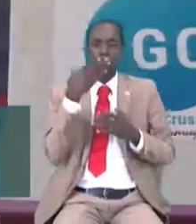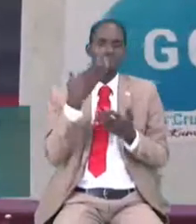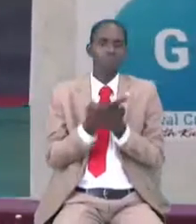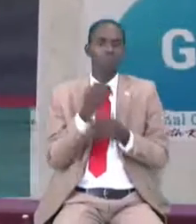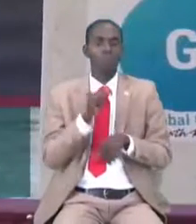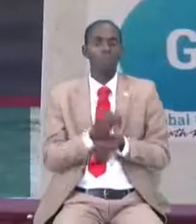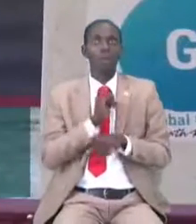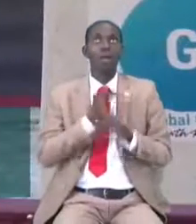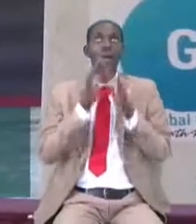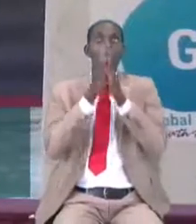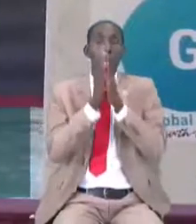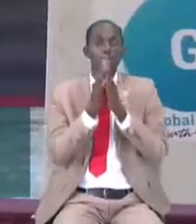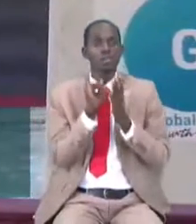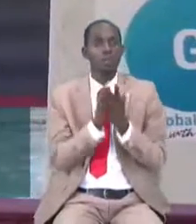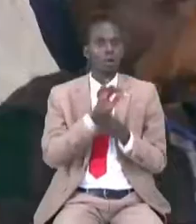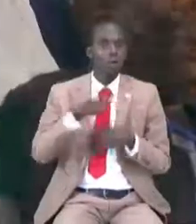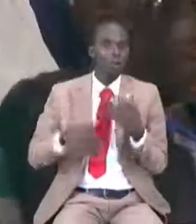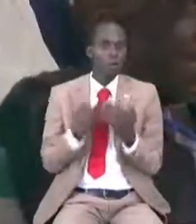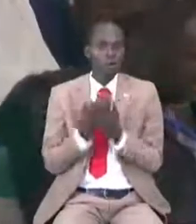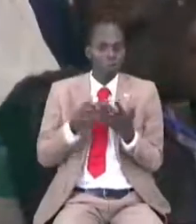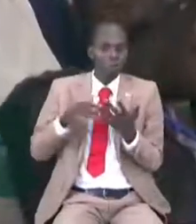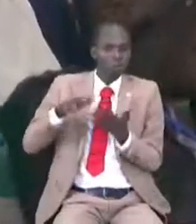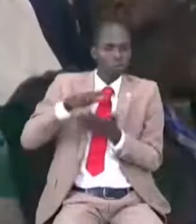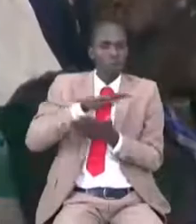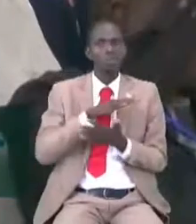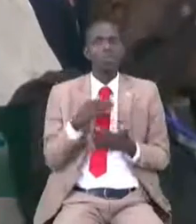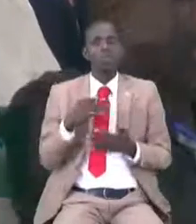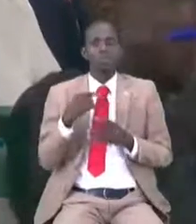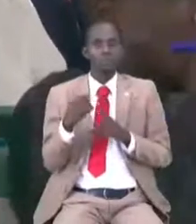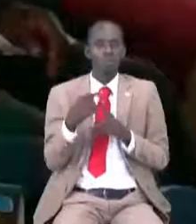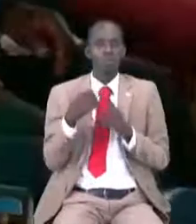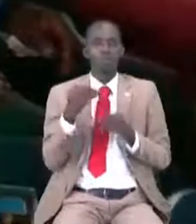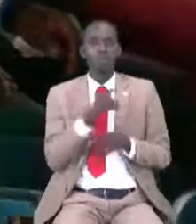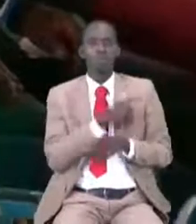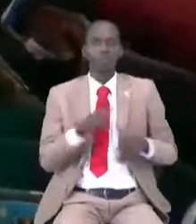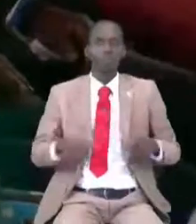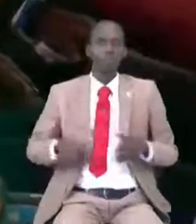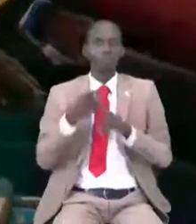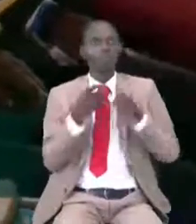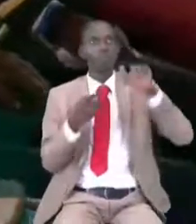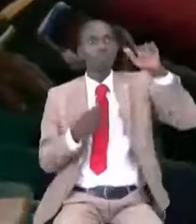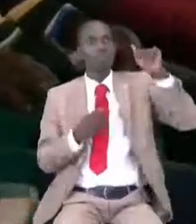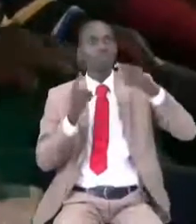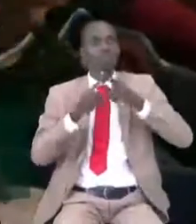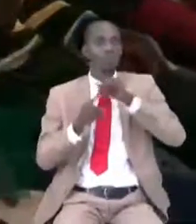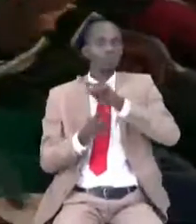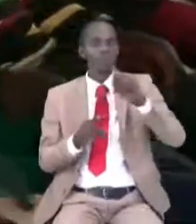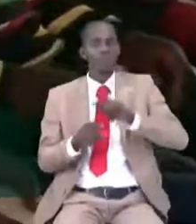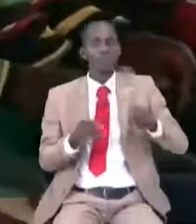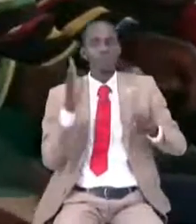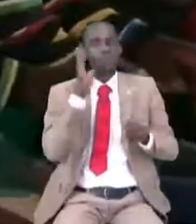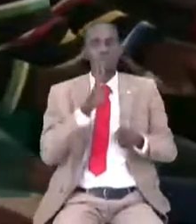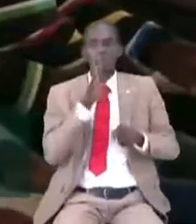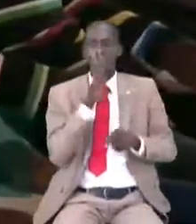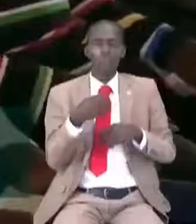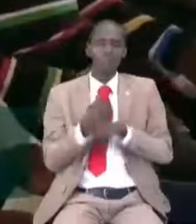salut du Seigneur de A à Z se reproduisent dans votre vie, se reproduisent dans ma vie.